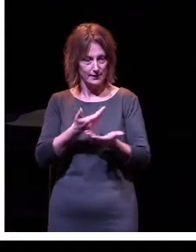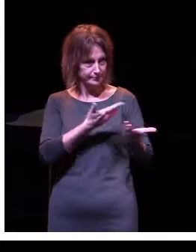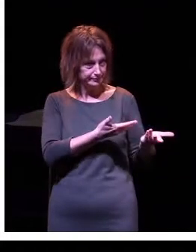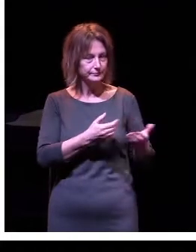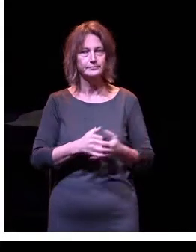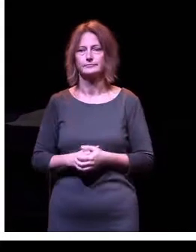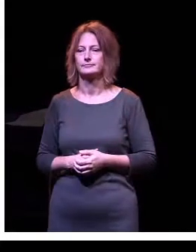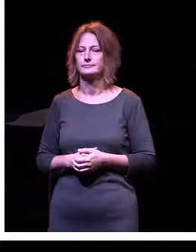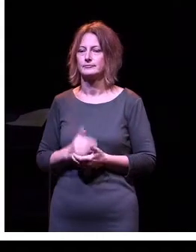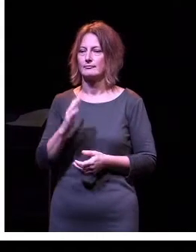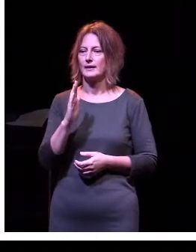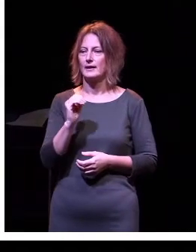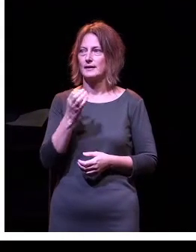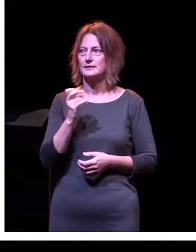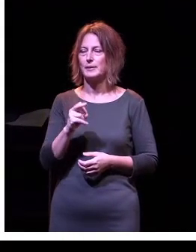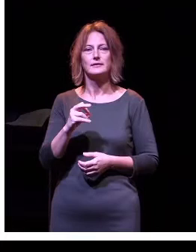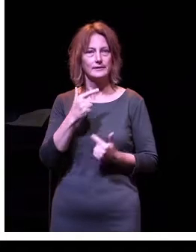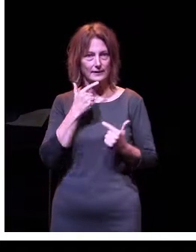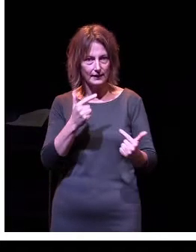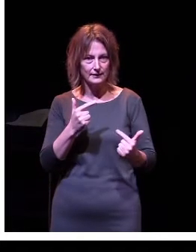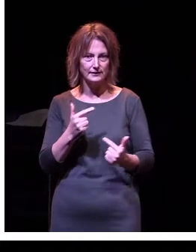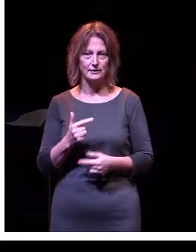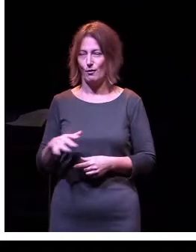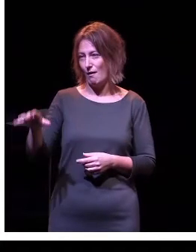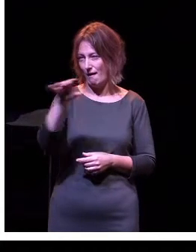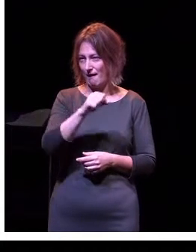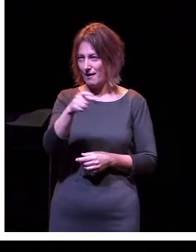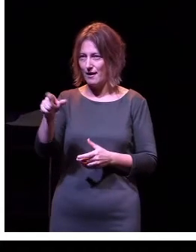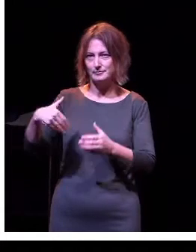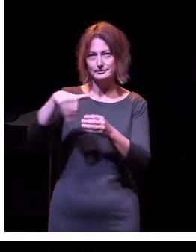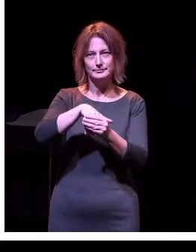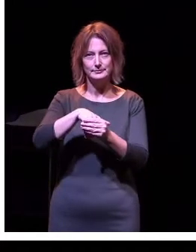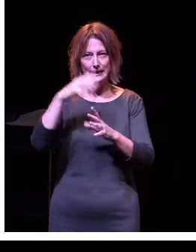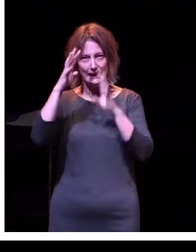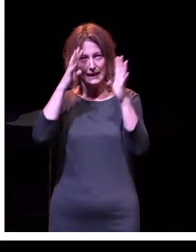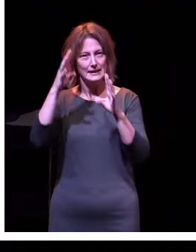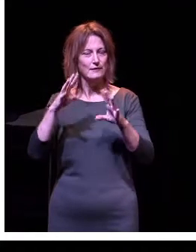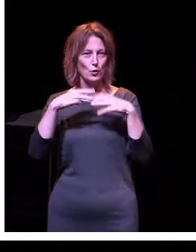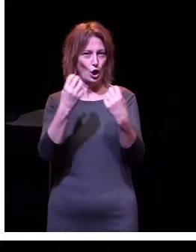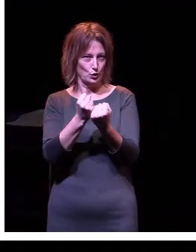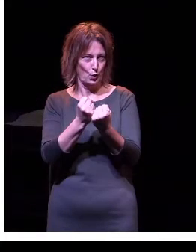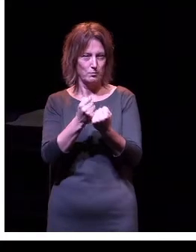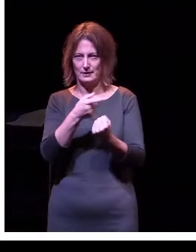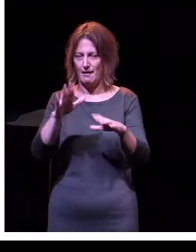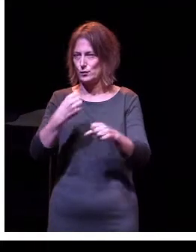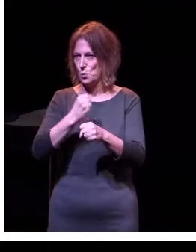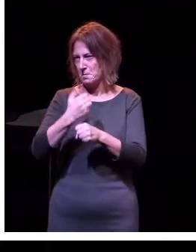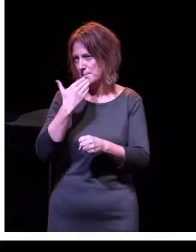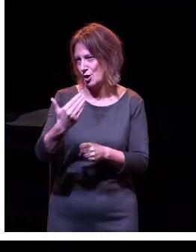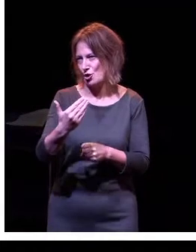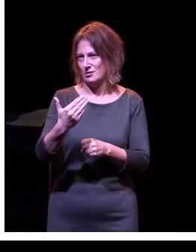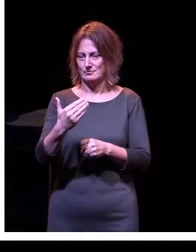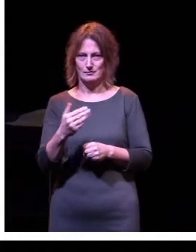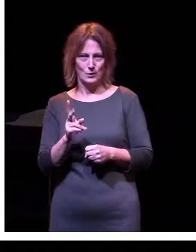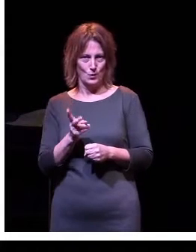Tack så jättemycket och bra jobbat alla som var med på den här kreativa workshopen och bra lätt också.